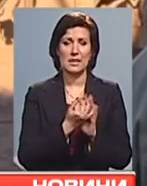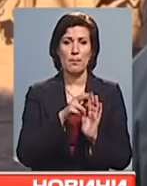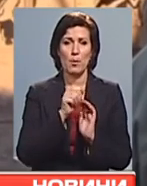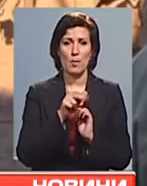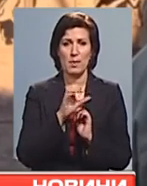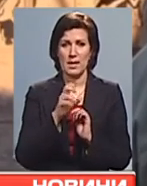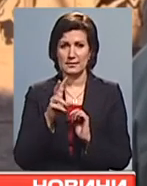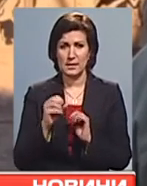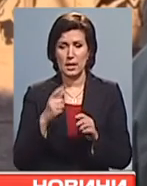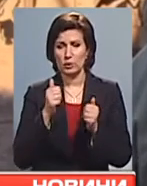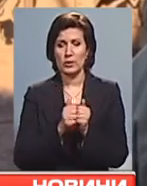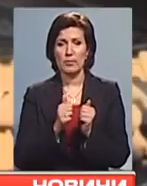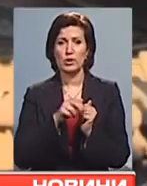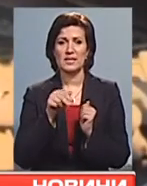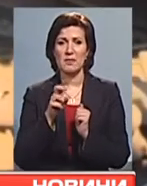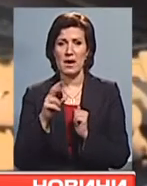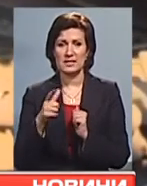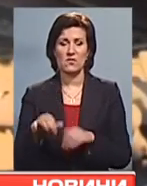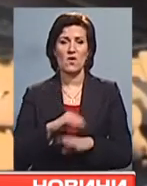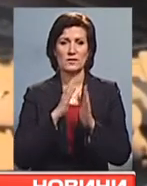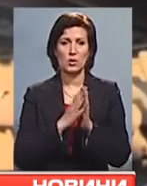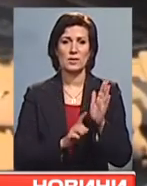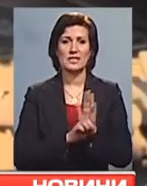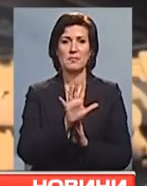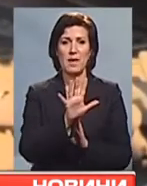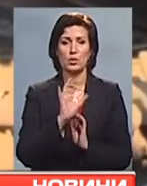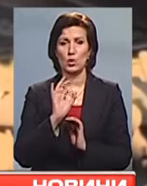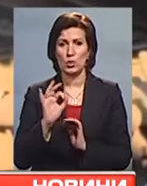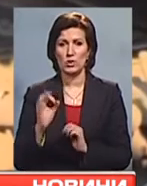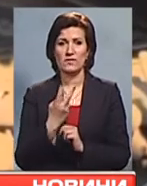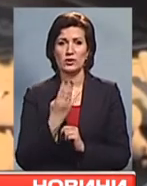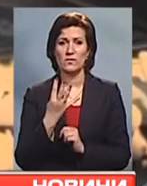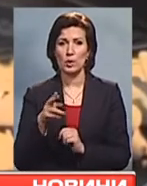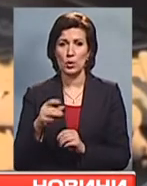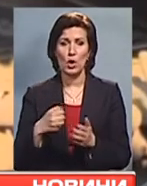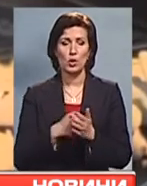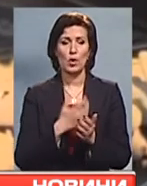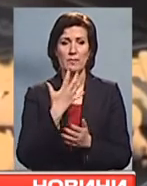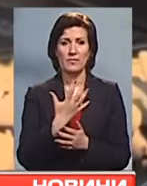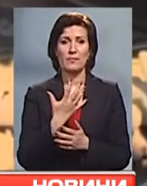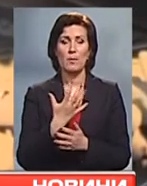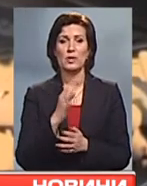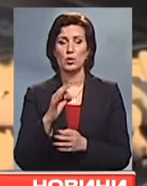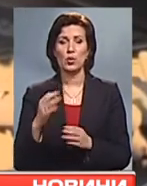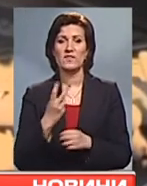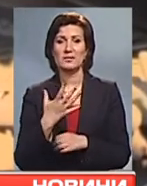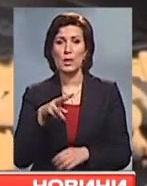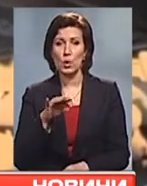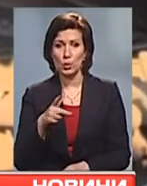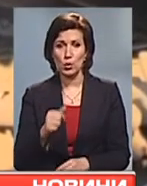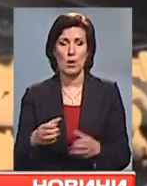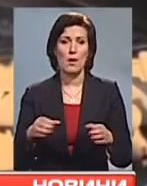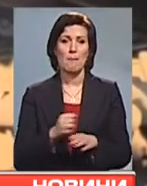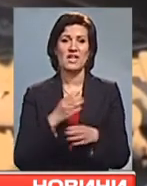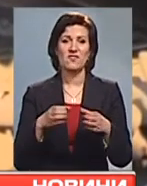Попасна, що неподалік Дебальцевого. Загалом з 5:00 24 лютого до 5:00 25 лютого бандформування